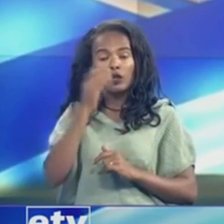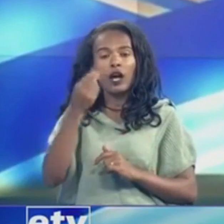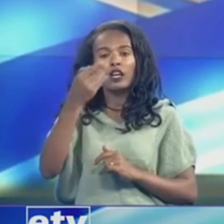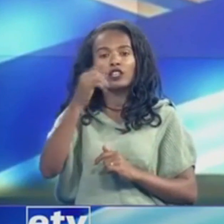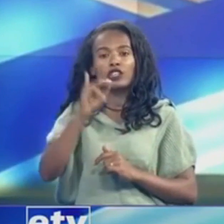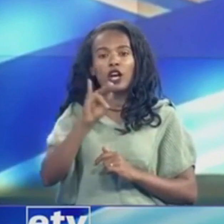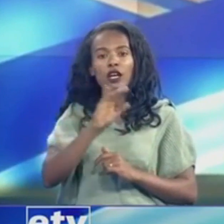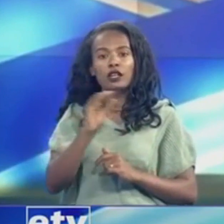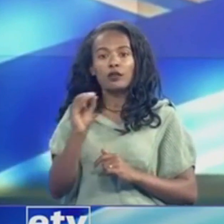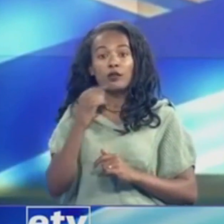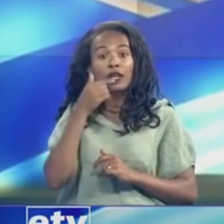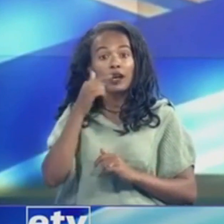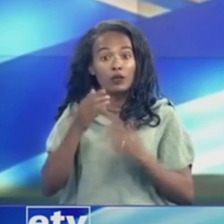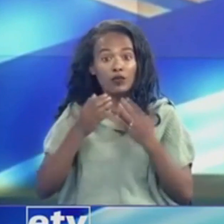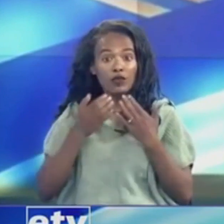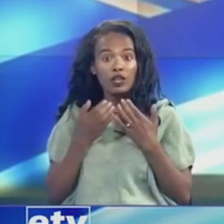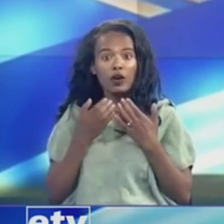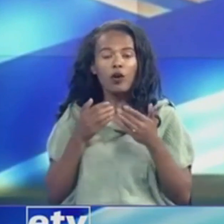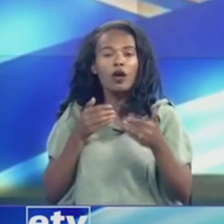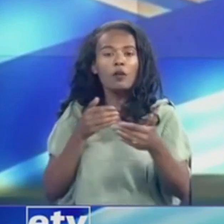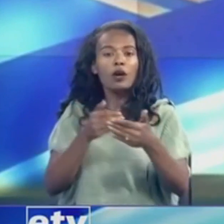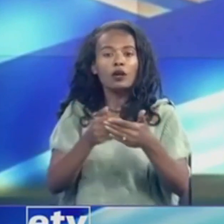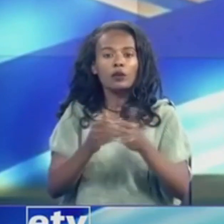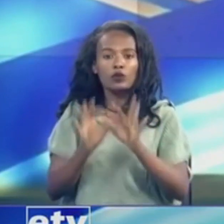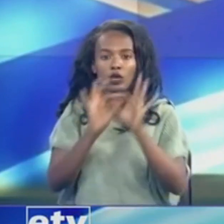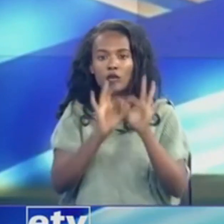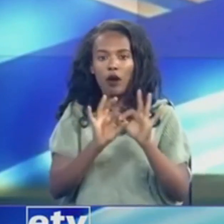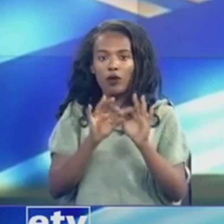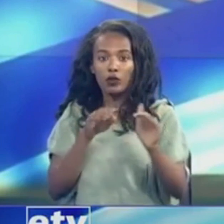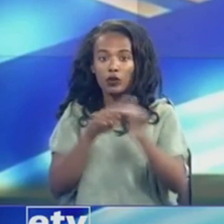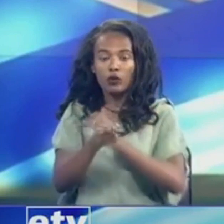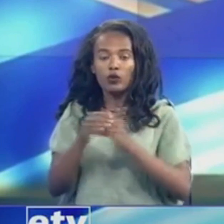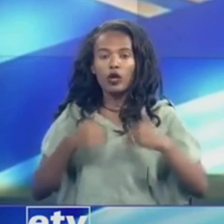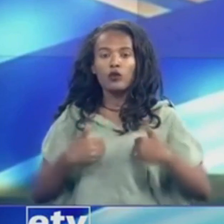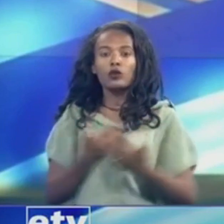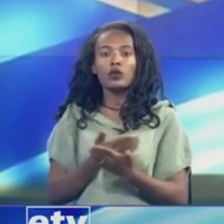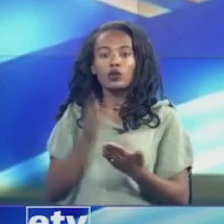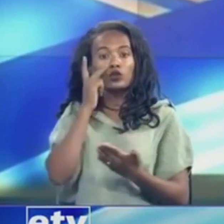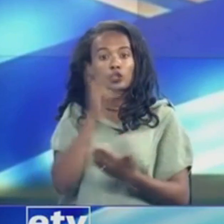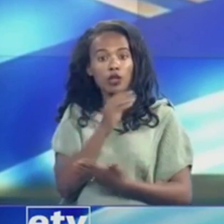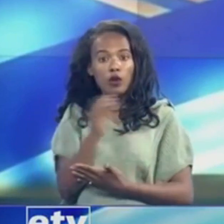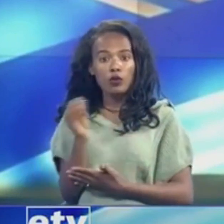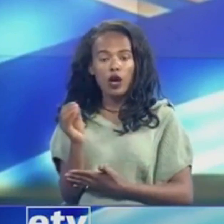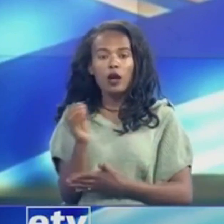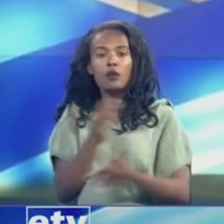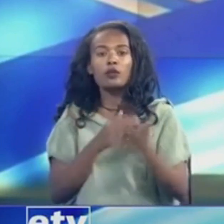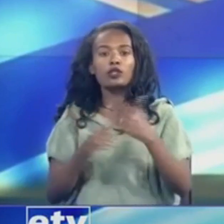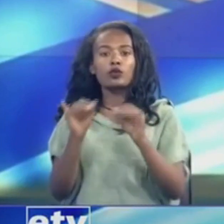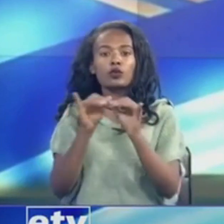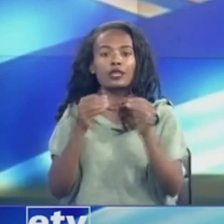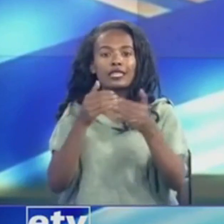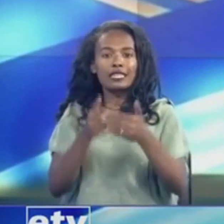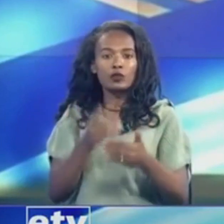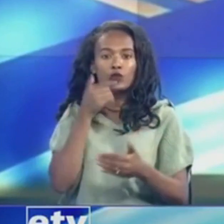ኤችአይን እንትም ማለት የምፈልገው በቅርበት ወደ የማህበራቶች ጋር ወርደው ያሉትን ነገሮች እንዲያውና በችግሩ ልክ